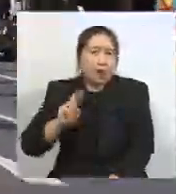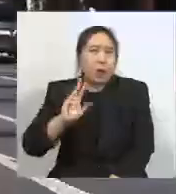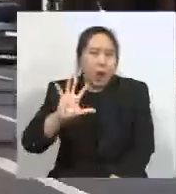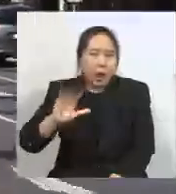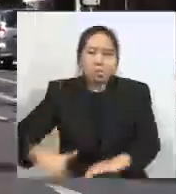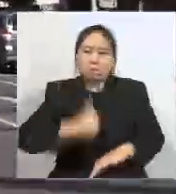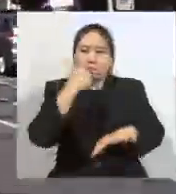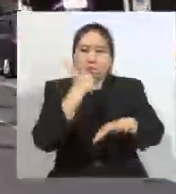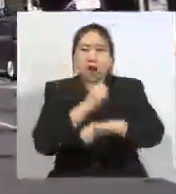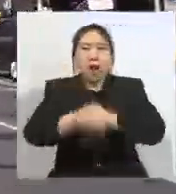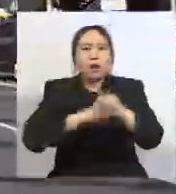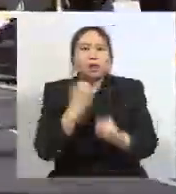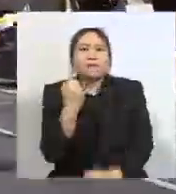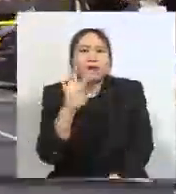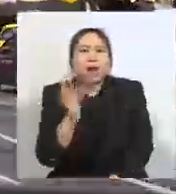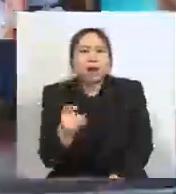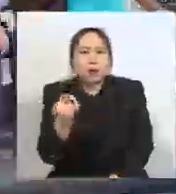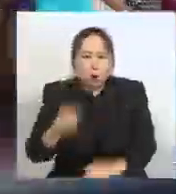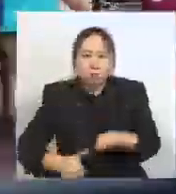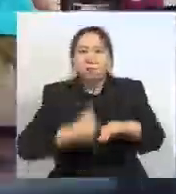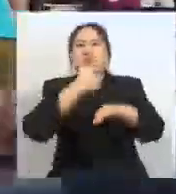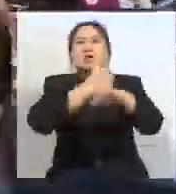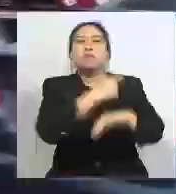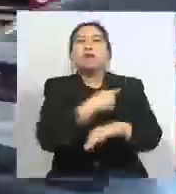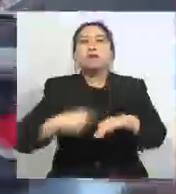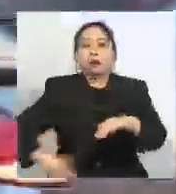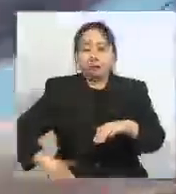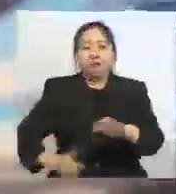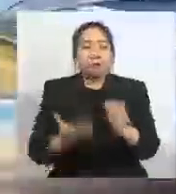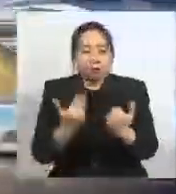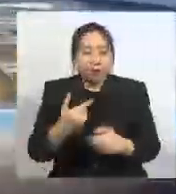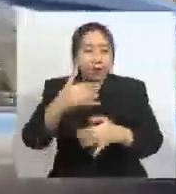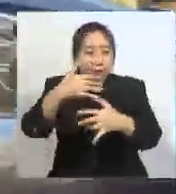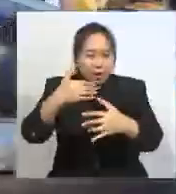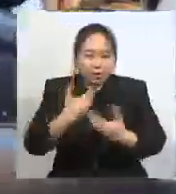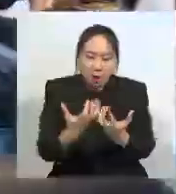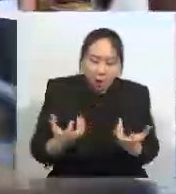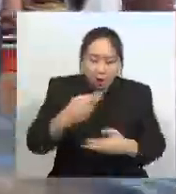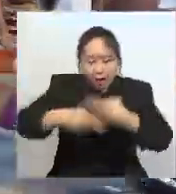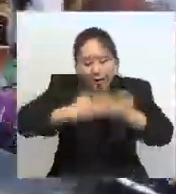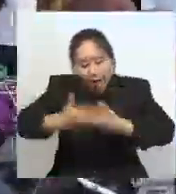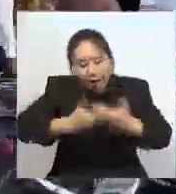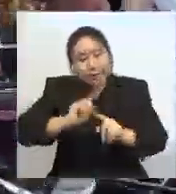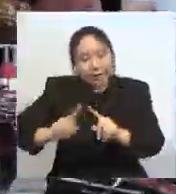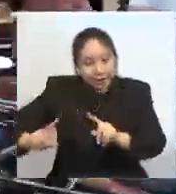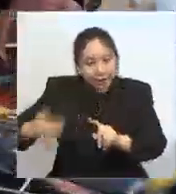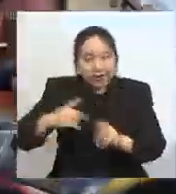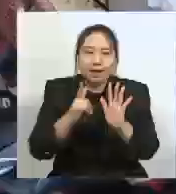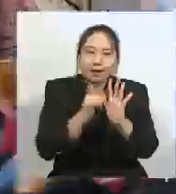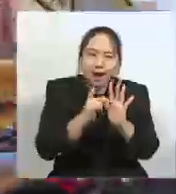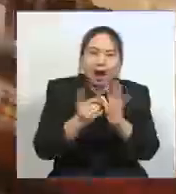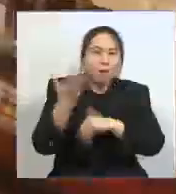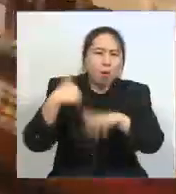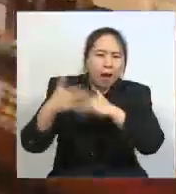มายุเพียง15พรรษาปัจจุบันเยาวราชเป็นแหล่งรวมธุรกิจการค้าหลากหลายประเภททั้งร้านขายยาสมุนไพ